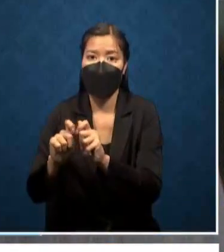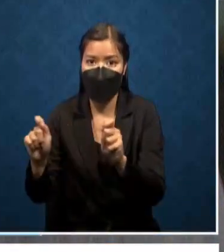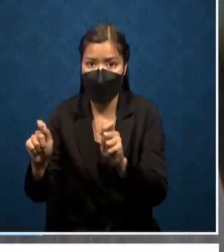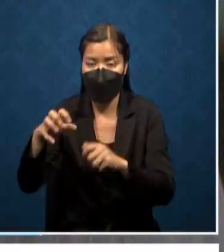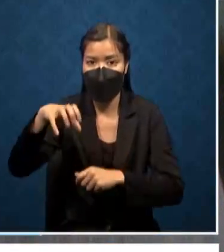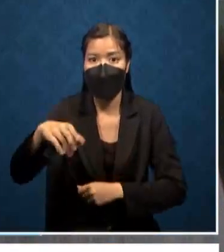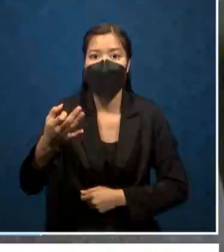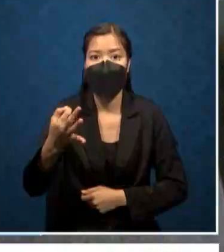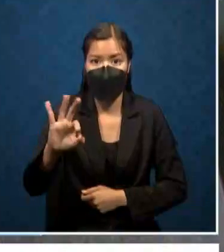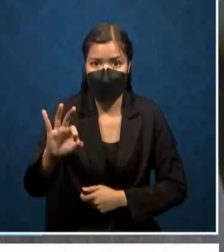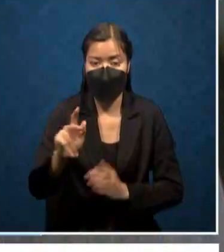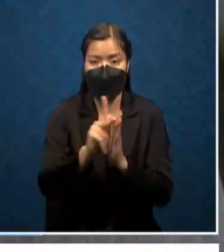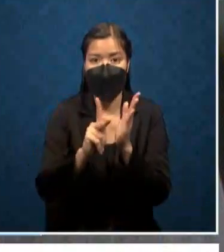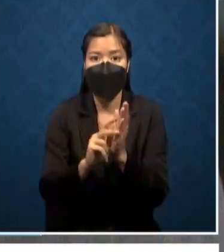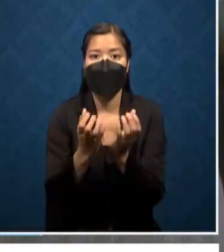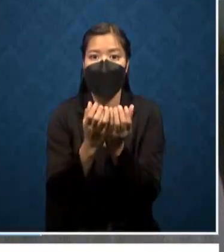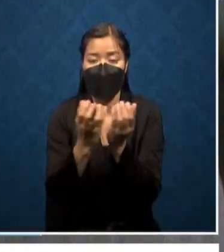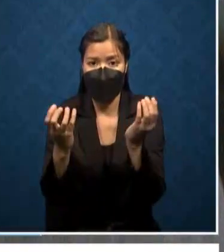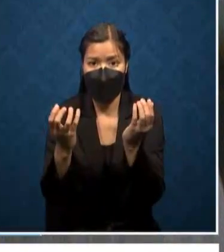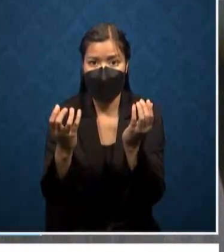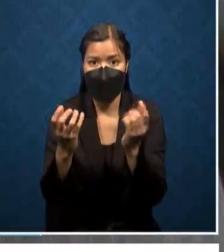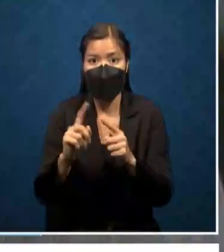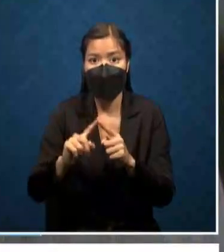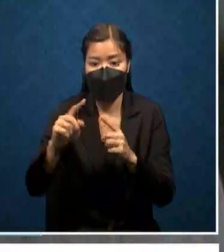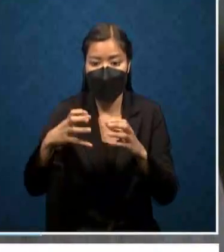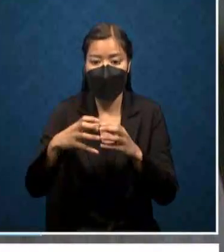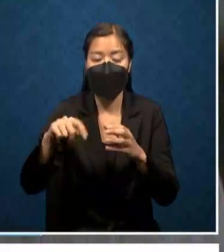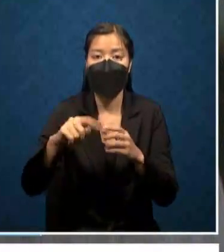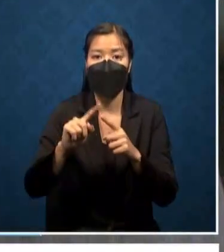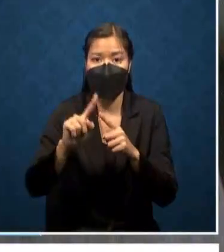อิสระตามรัฐธรรมนูญคณะที่1เป็นผู้แถลงต่อไปขอบพระคุณครับผม